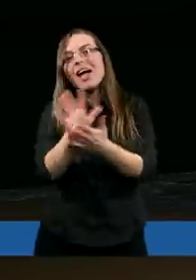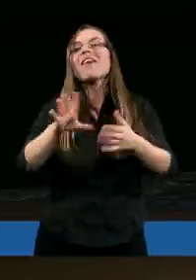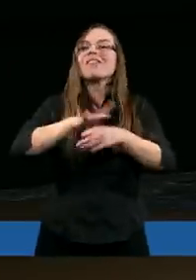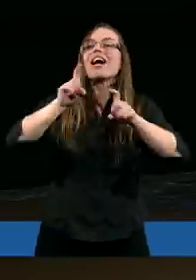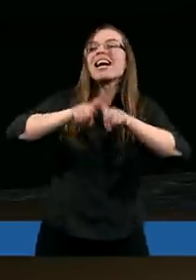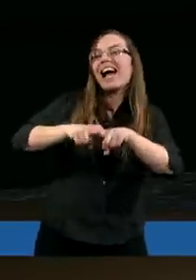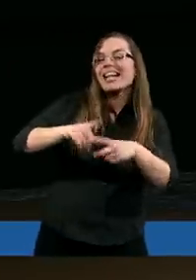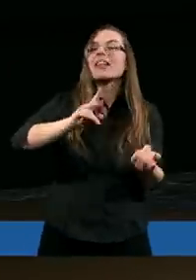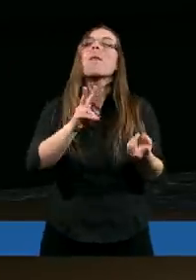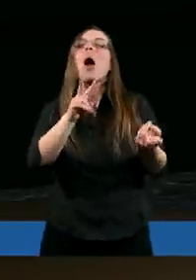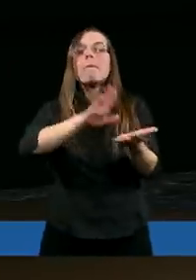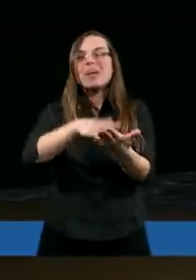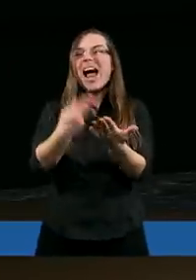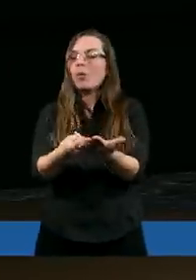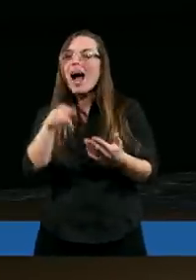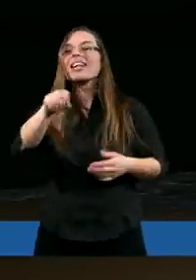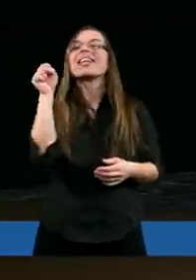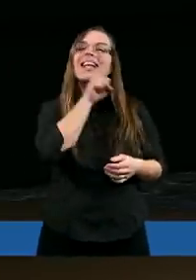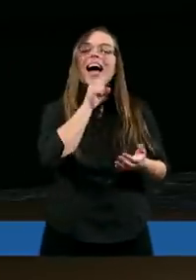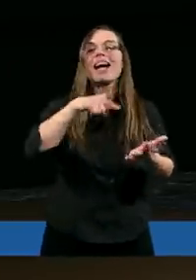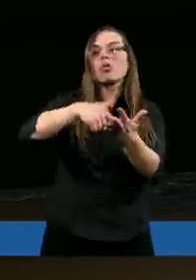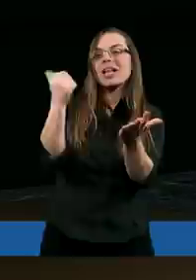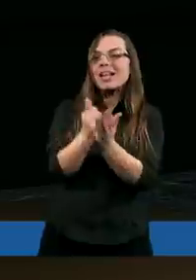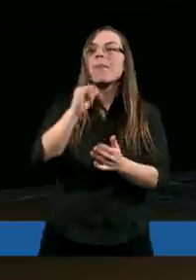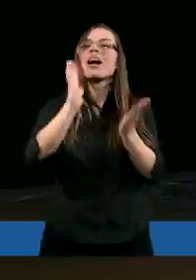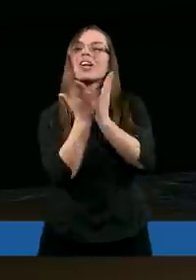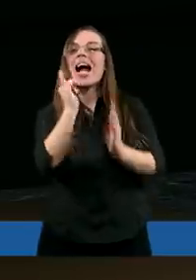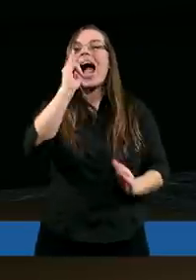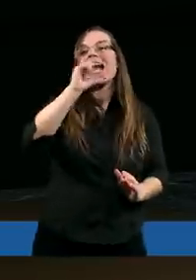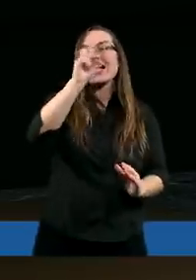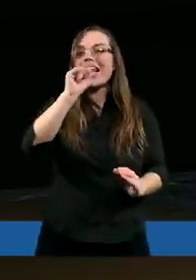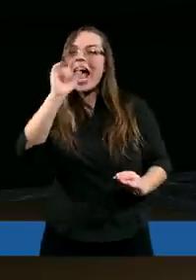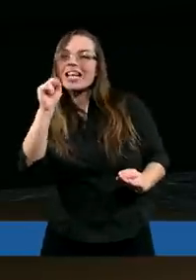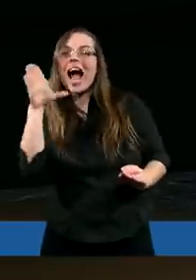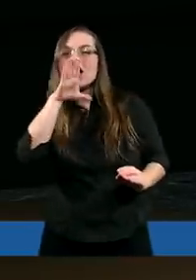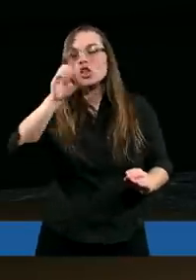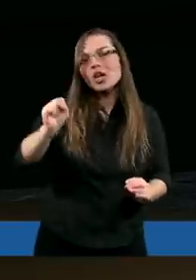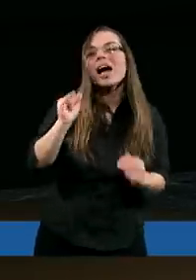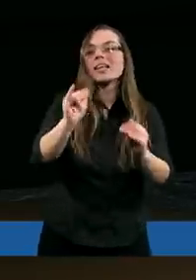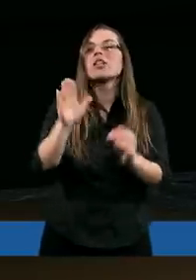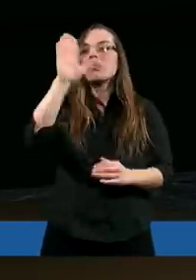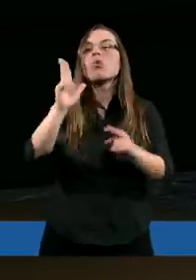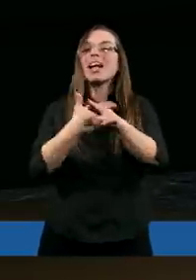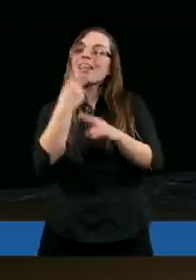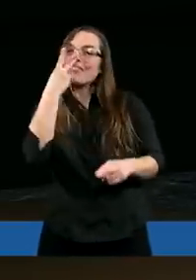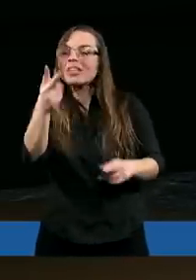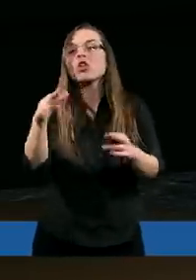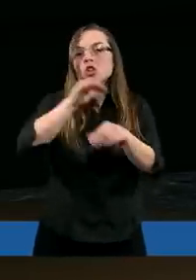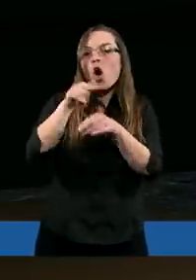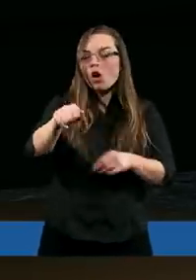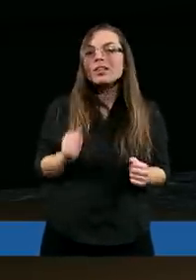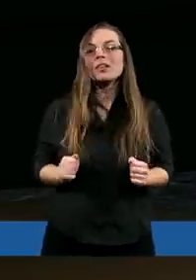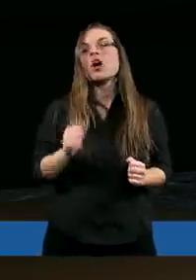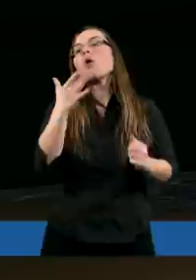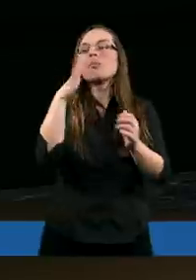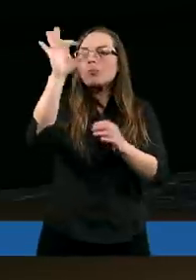grecki przekład Starego Testamentu, w księdze Izajasza. I Bóg, bibliści są zgodni, że tutaj chodzi